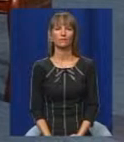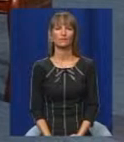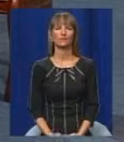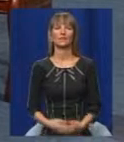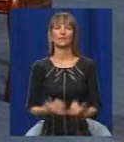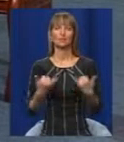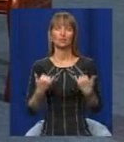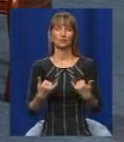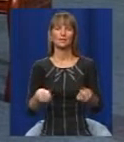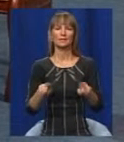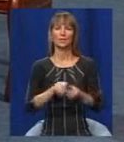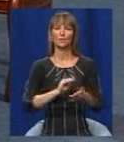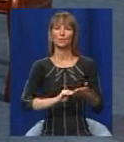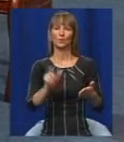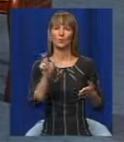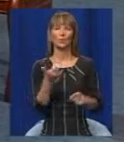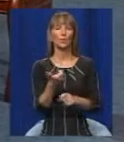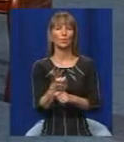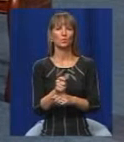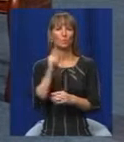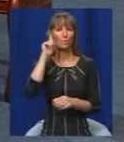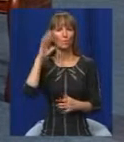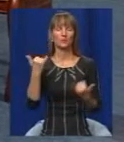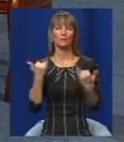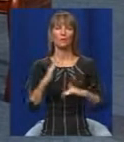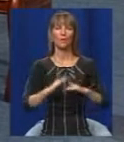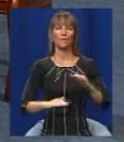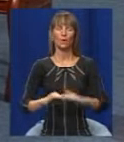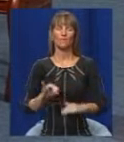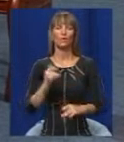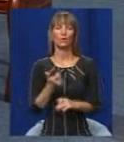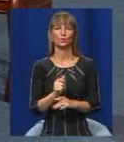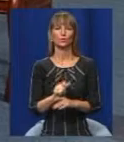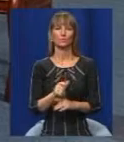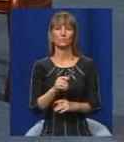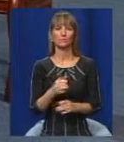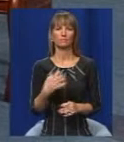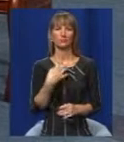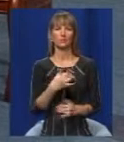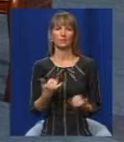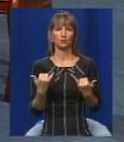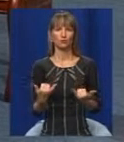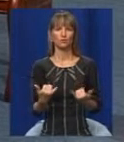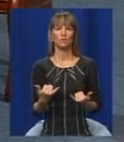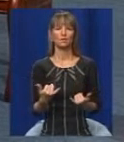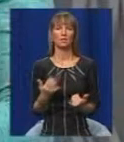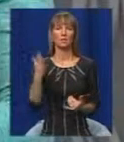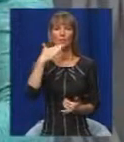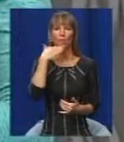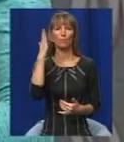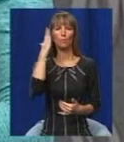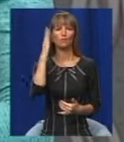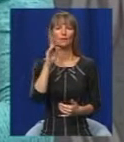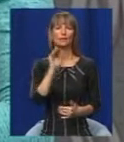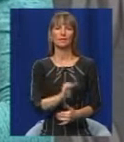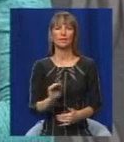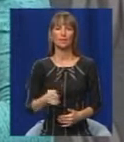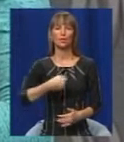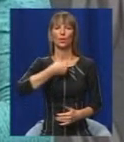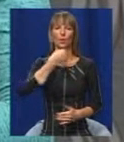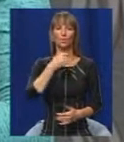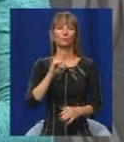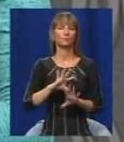Власне, такі от журналісти, вони дуже популярні зараз, професія така і дуже актуальна. Дуже багато молодих, талановитих дітей,